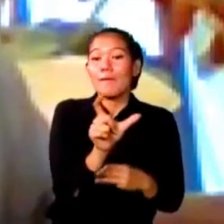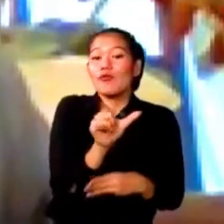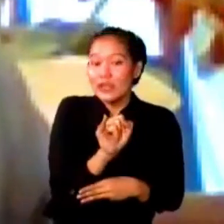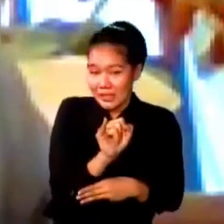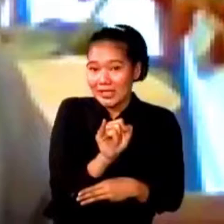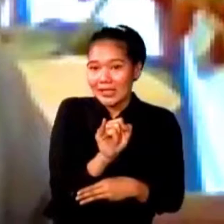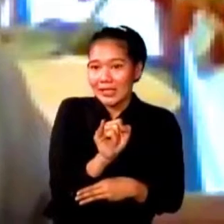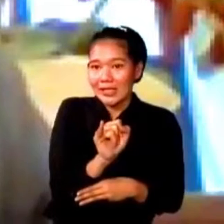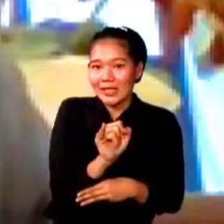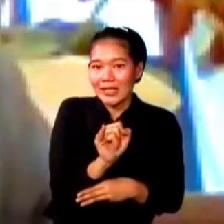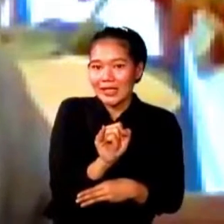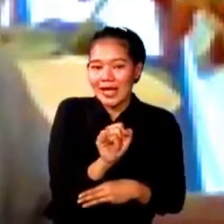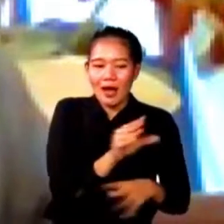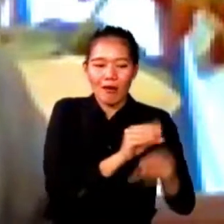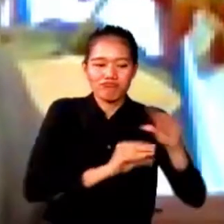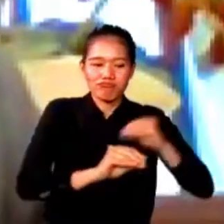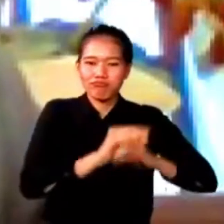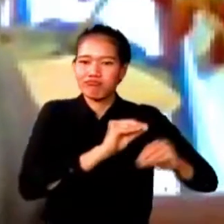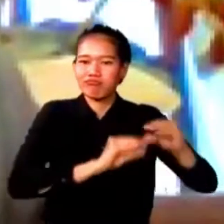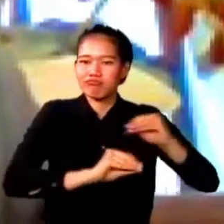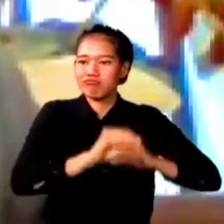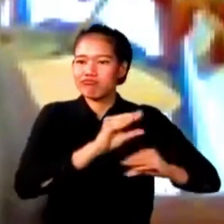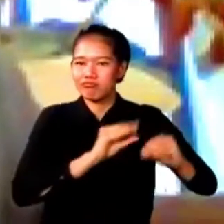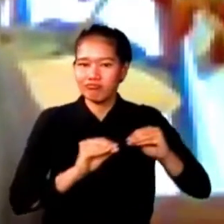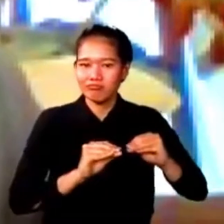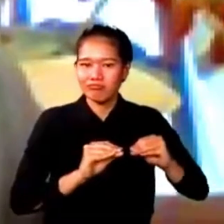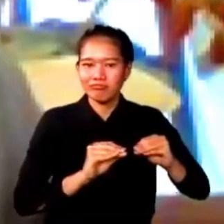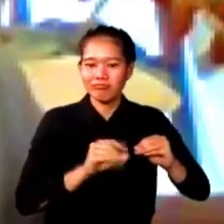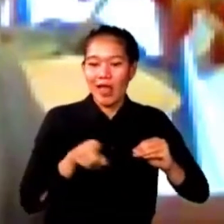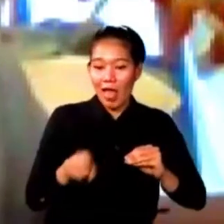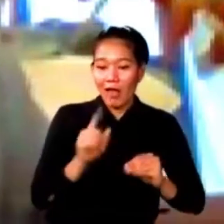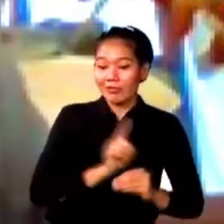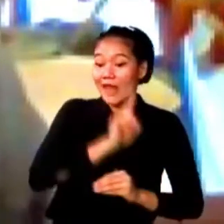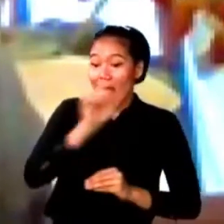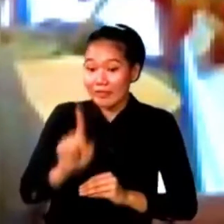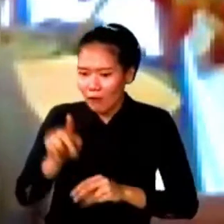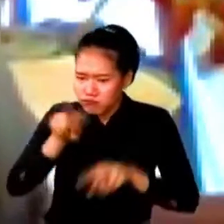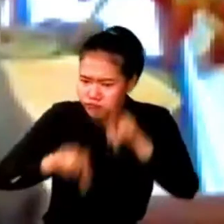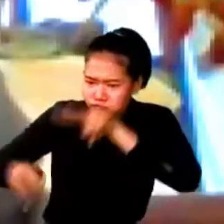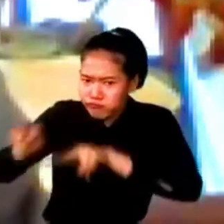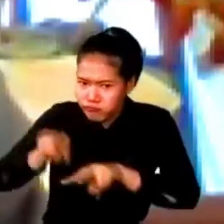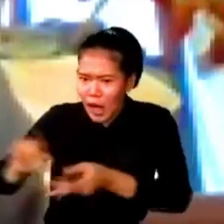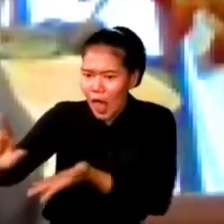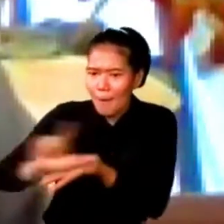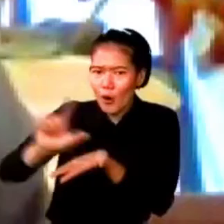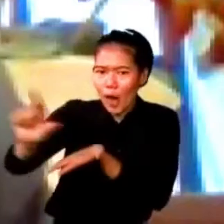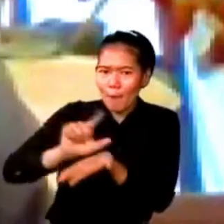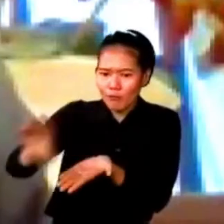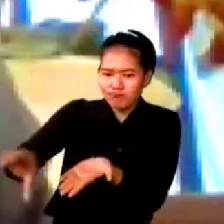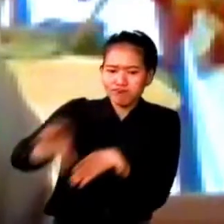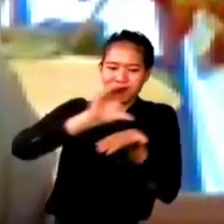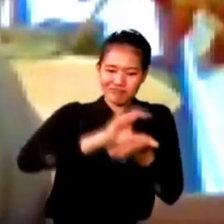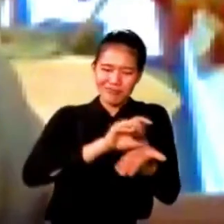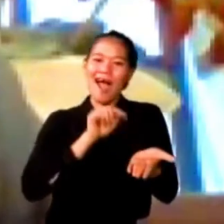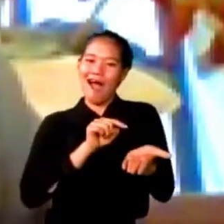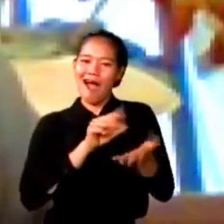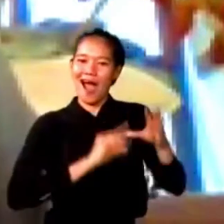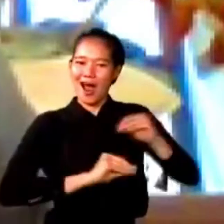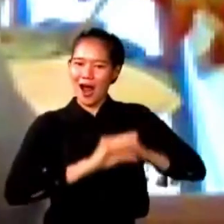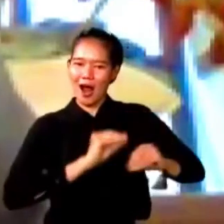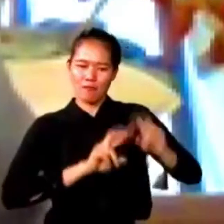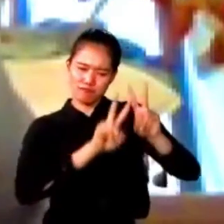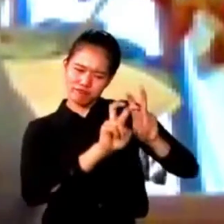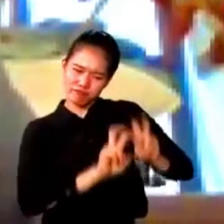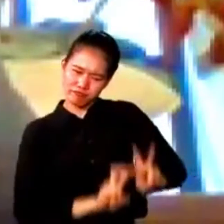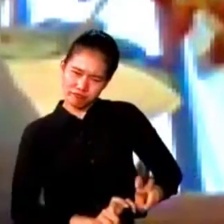Indonesia menyidangkan seluruh temuan dan juga hasil pemeriksaan yang dilakukan oleh auditor dan dilakukan